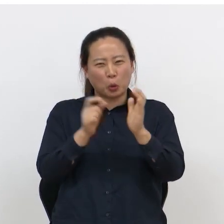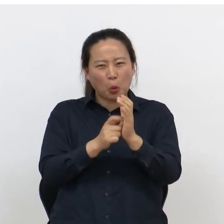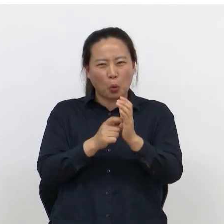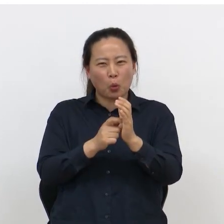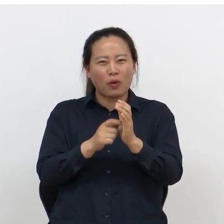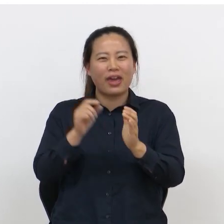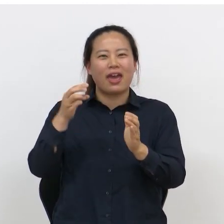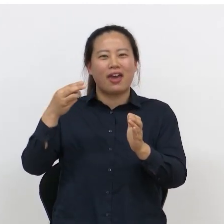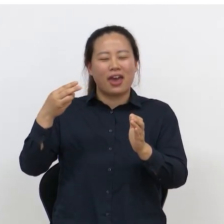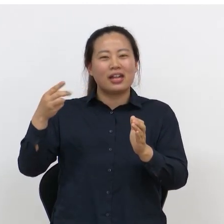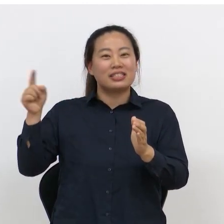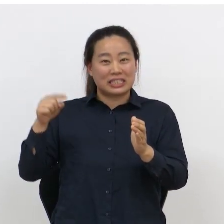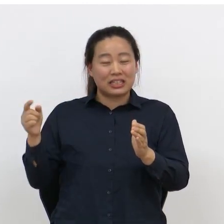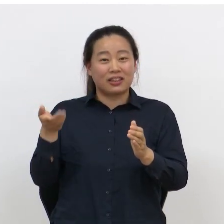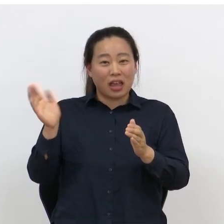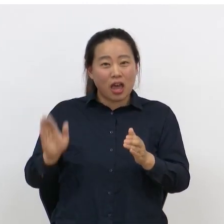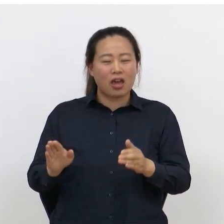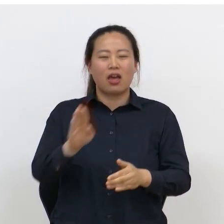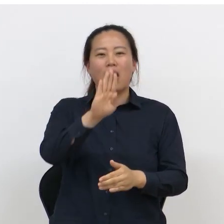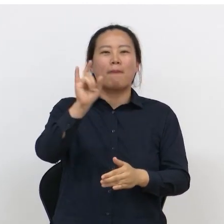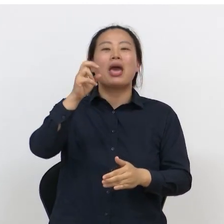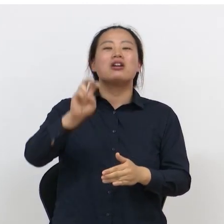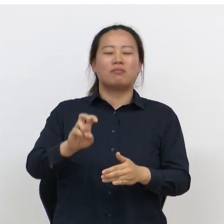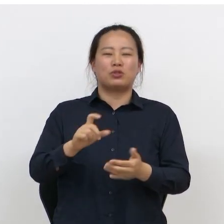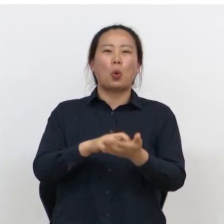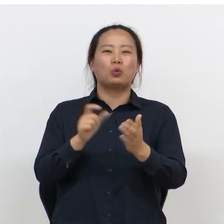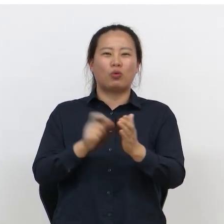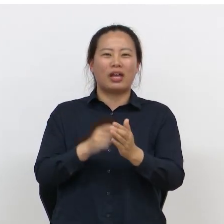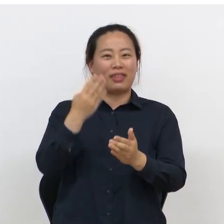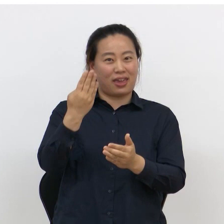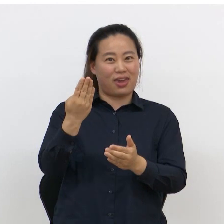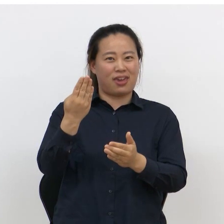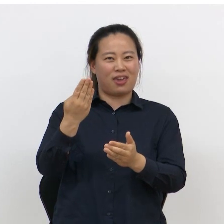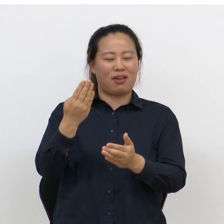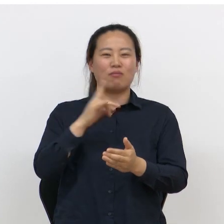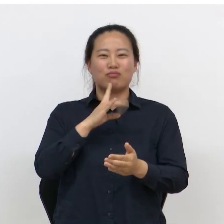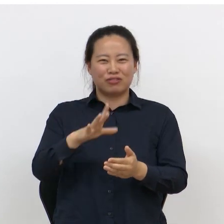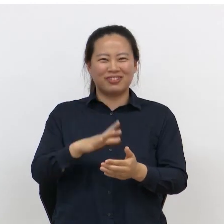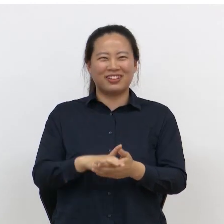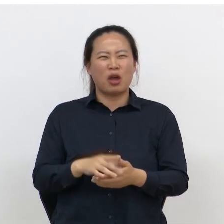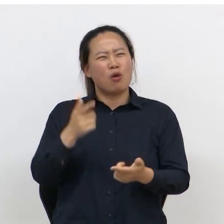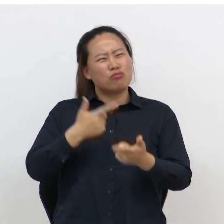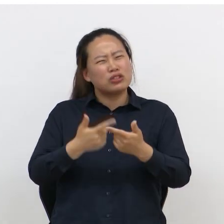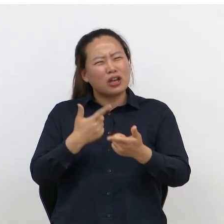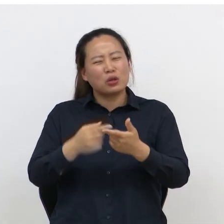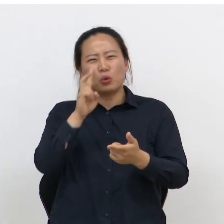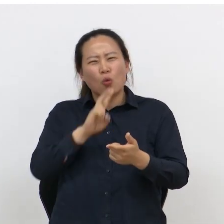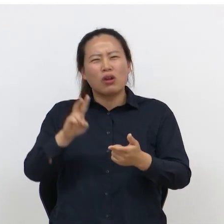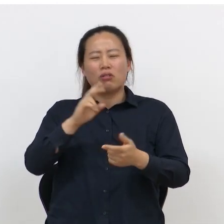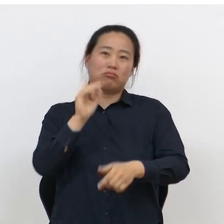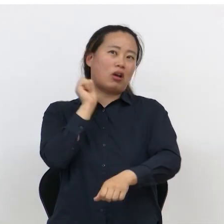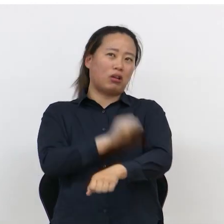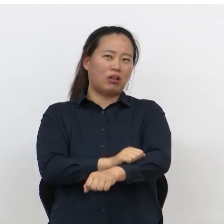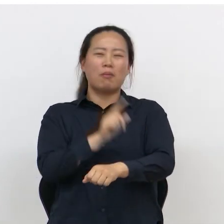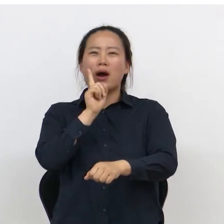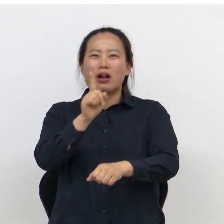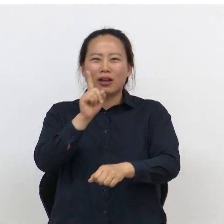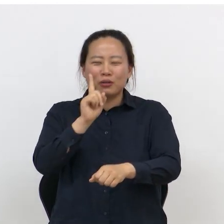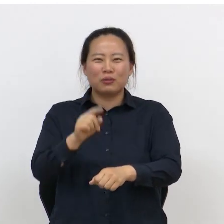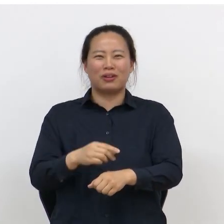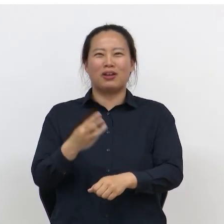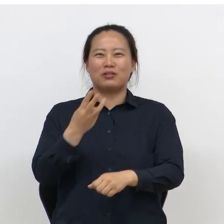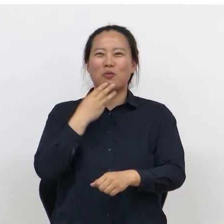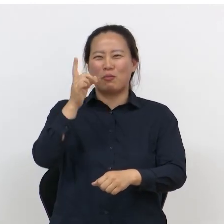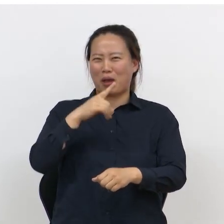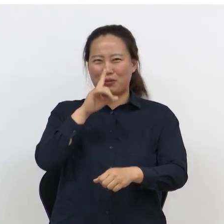2개 나오는데 배음 갭수가 4개밖에 안 되는 거죠. 그래서 부산에서 아무리 노래 좀 한다고 해도 서울 오면 안 되는 게